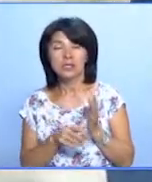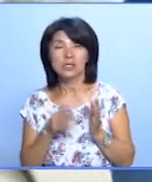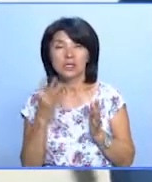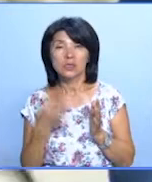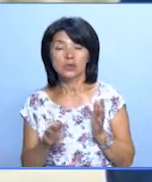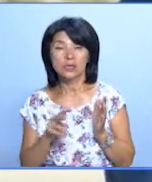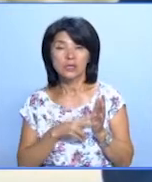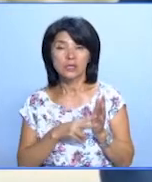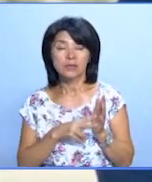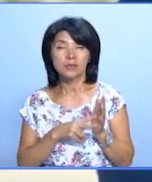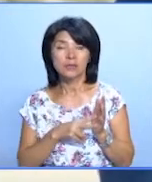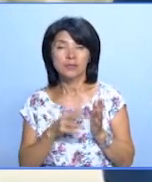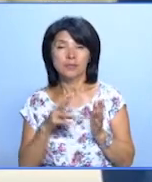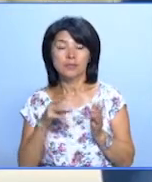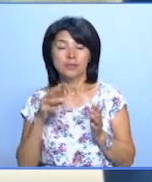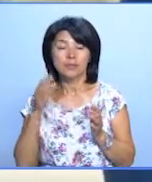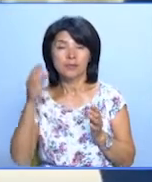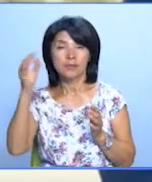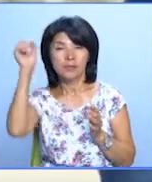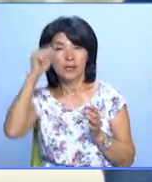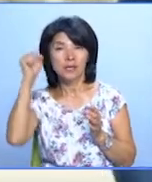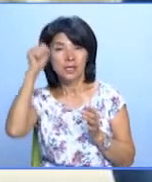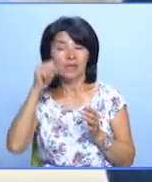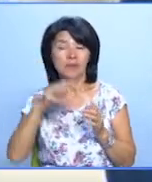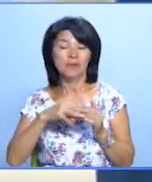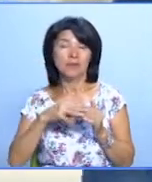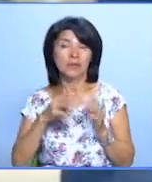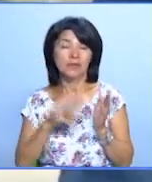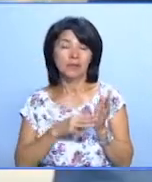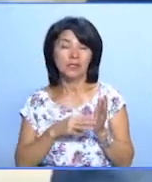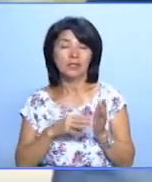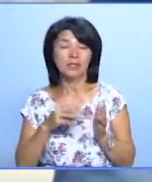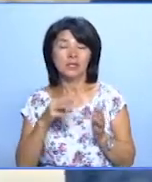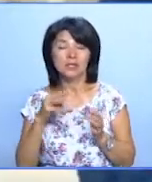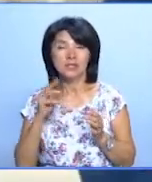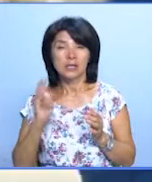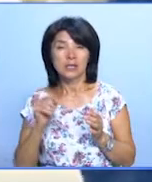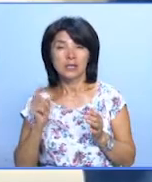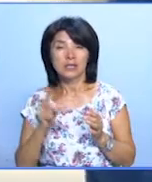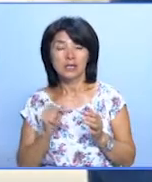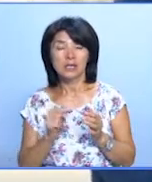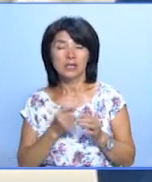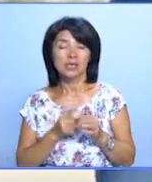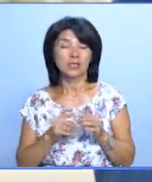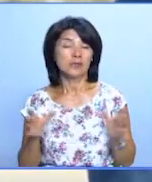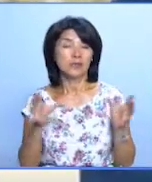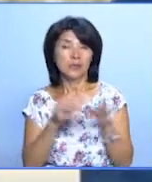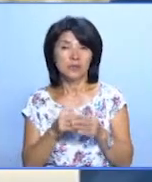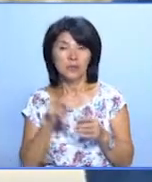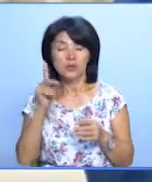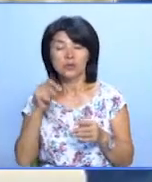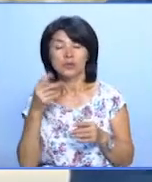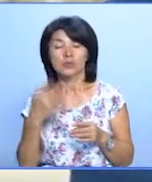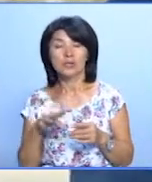47 қойға, 18 ешкіге. Соның үшеуін санаған кезде 155 дана болды. Бұл біздің уәкілдікпен,